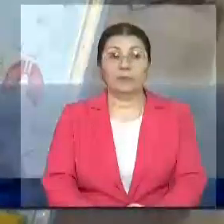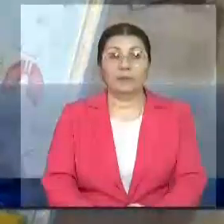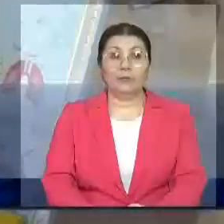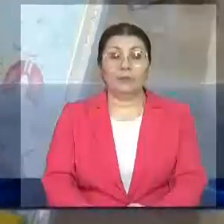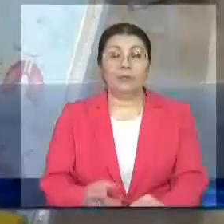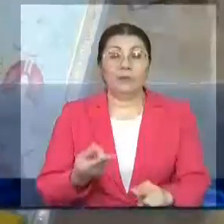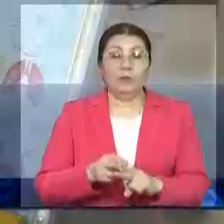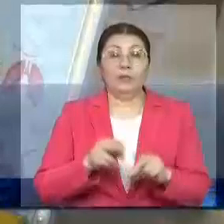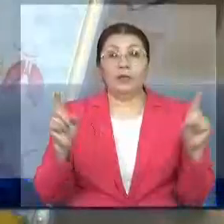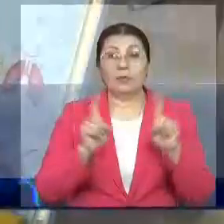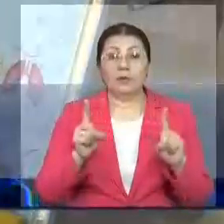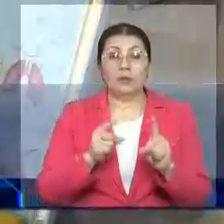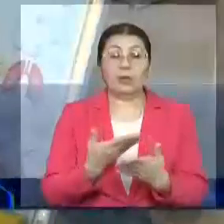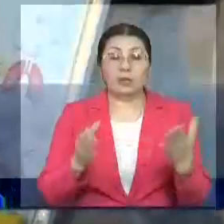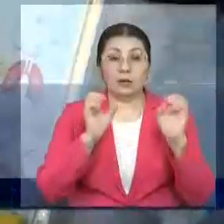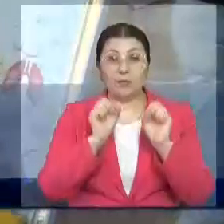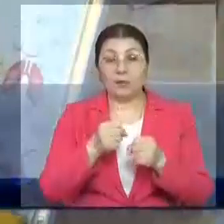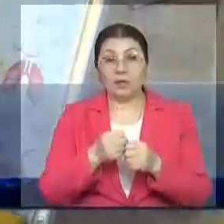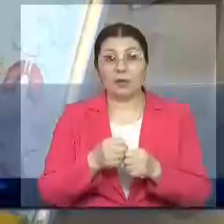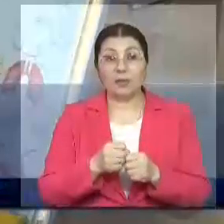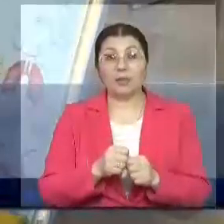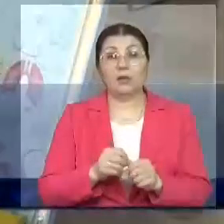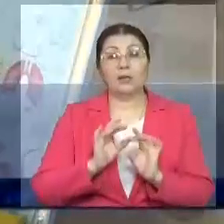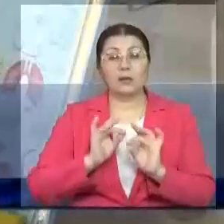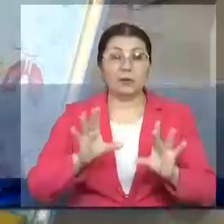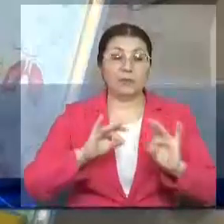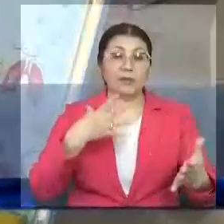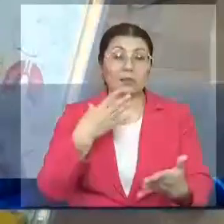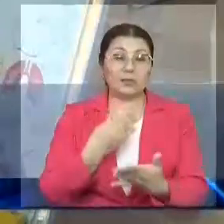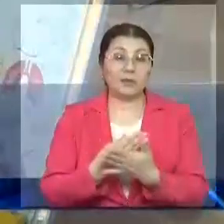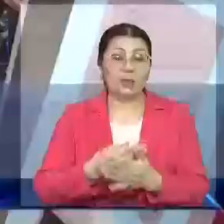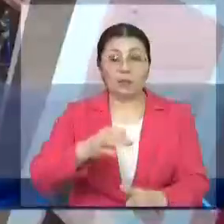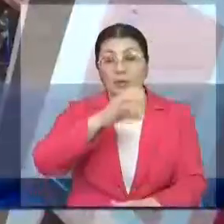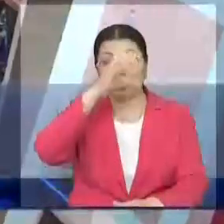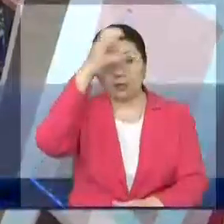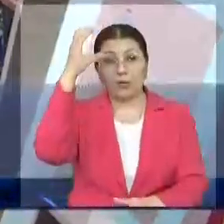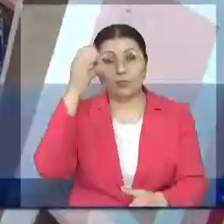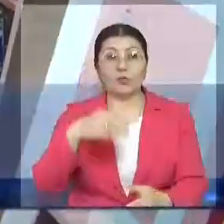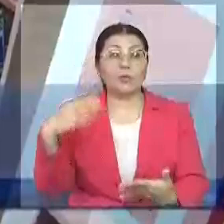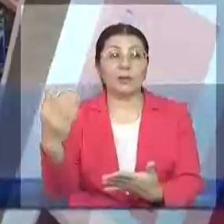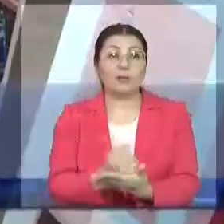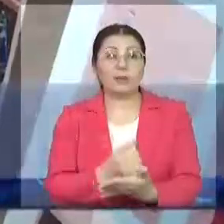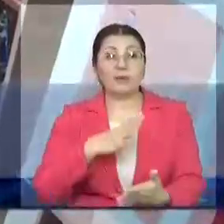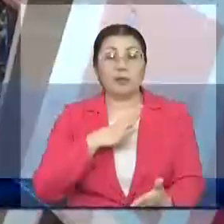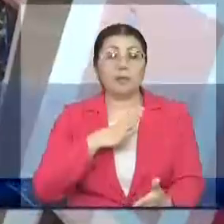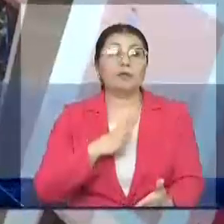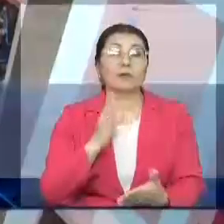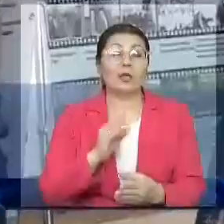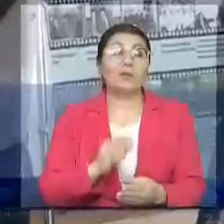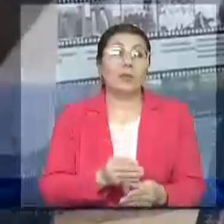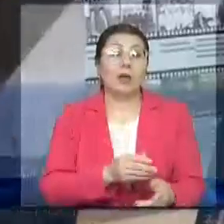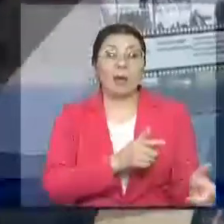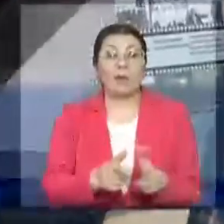того, чтобы они могли поделиться своими научными достижениями. В ходе конференции была организована выставка